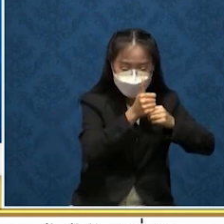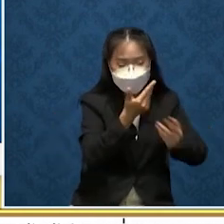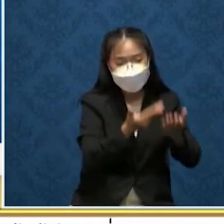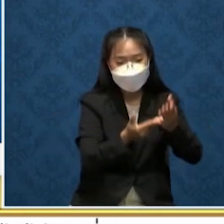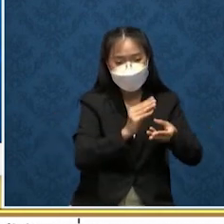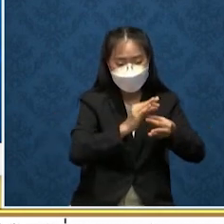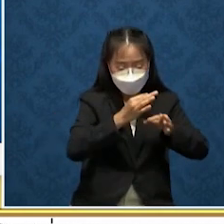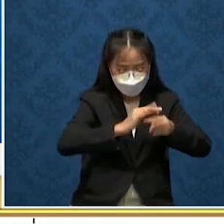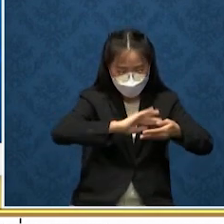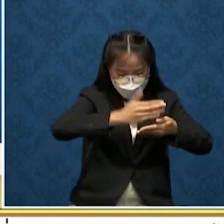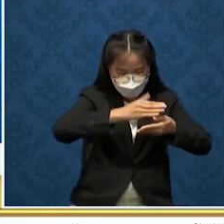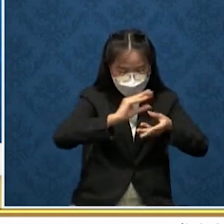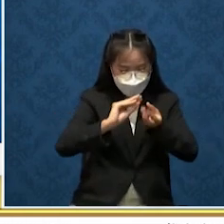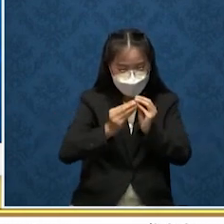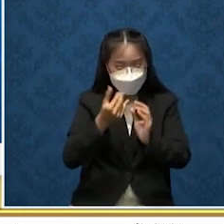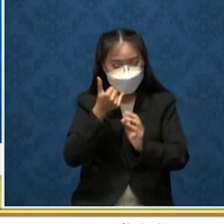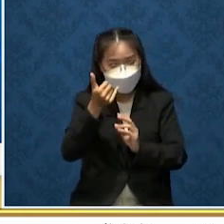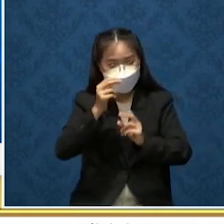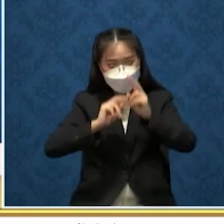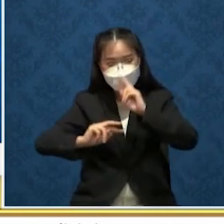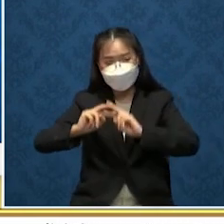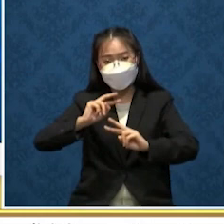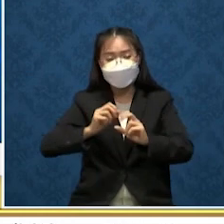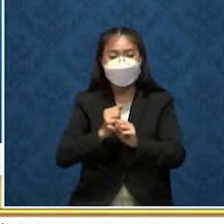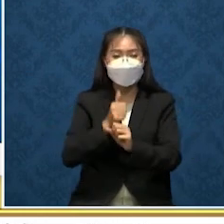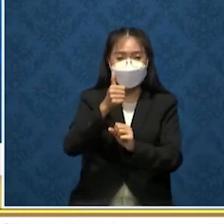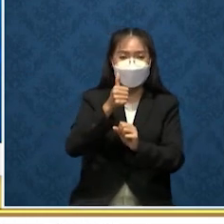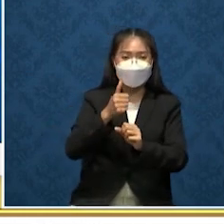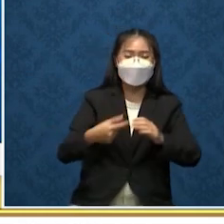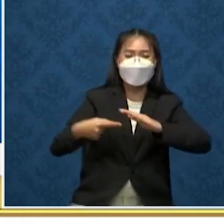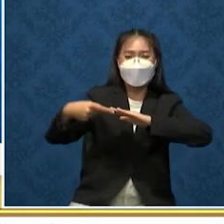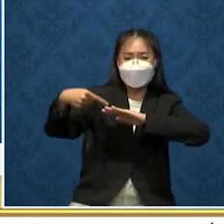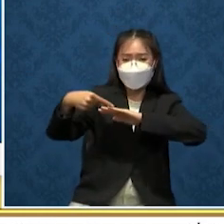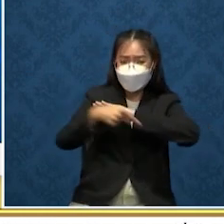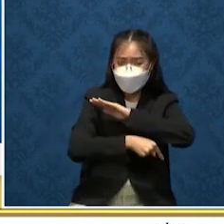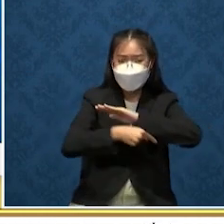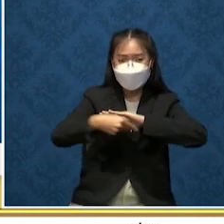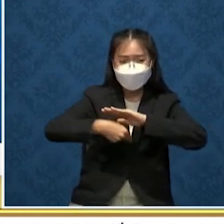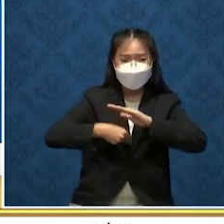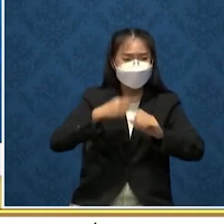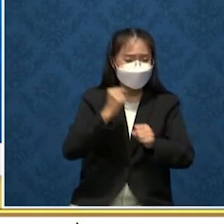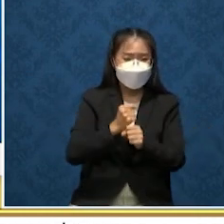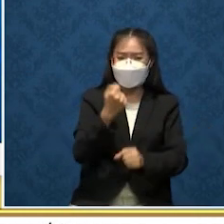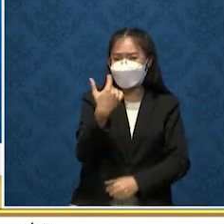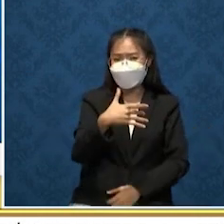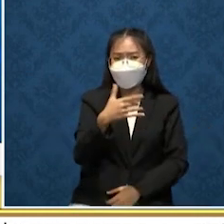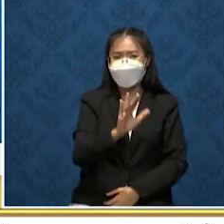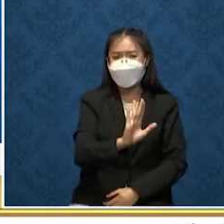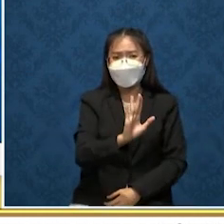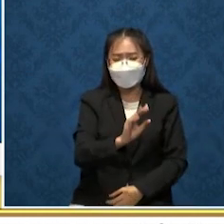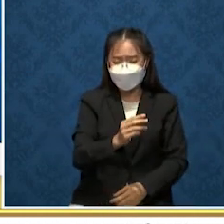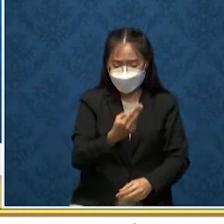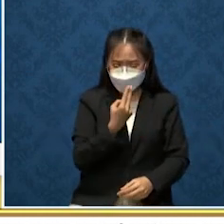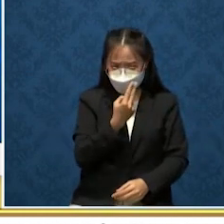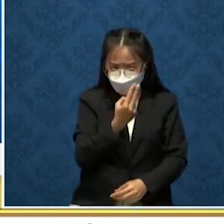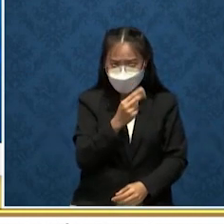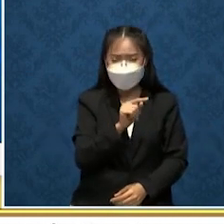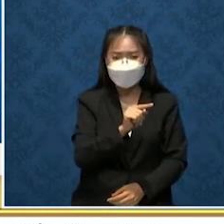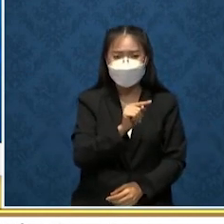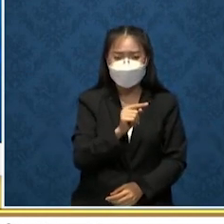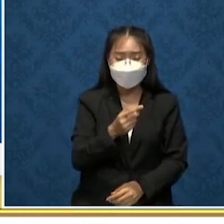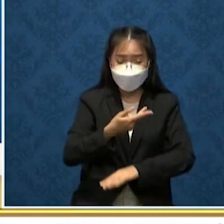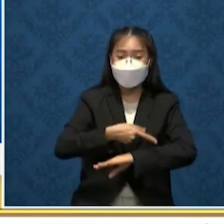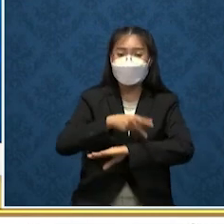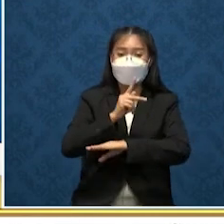สามารถตรวจสอบได้ทั้งหมดเพราะฉะนั้นการทุจริตนี้ทุจริตไม่ได้เลยครับเป็นเรื่องดังมากนะครับขนาดท่านชวนหลีกภัย